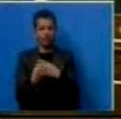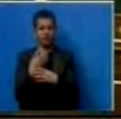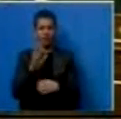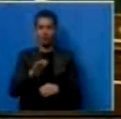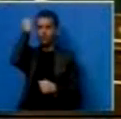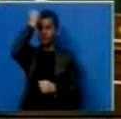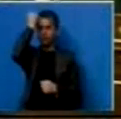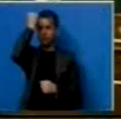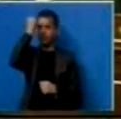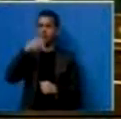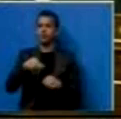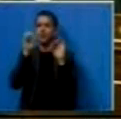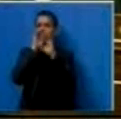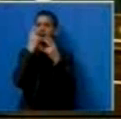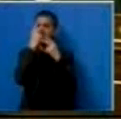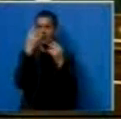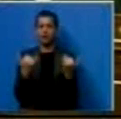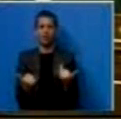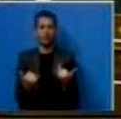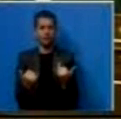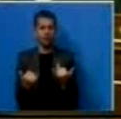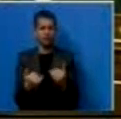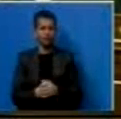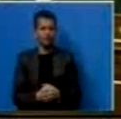vendit. Nuk e pam këtë sot.